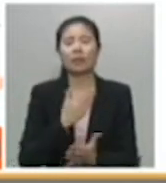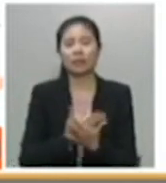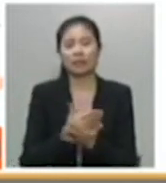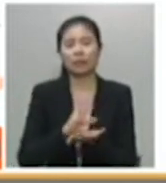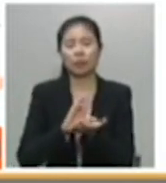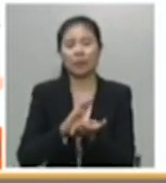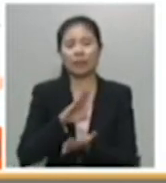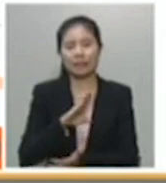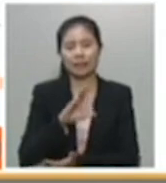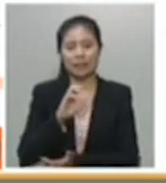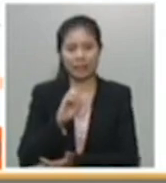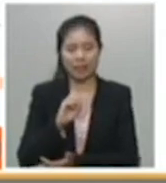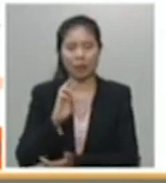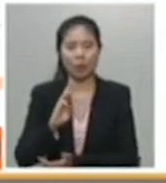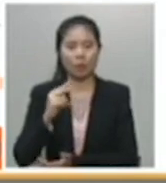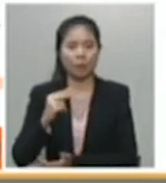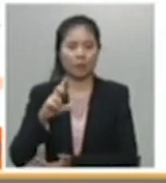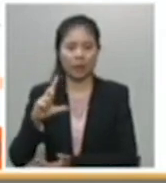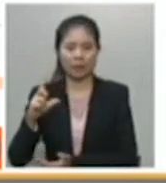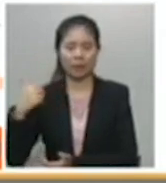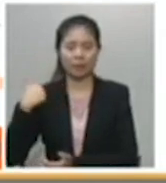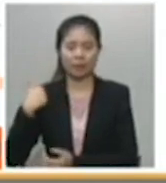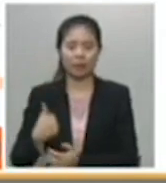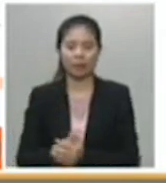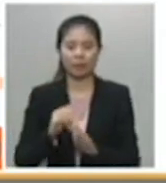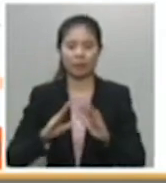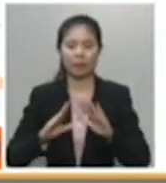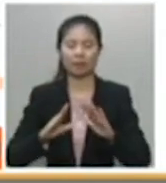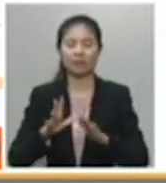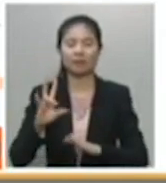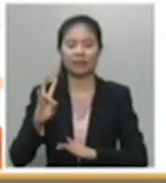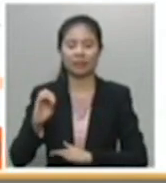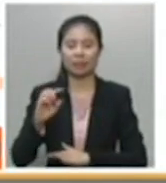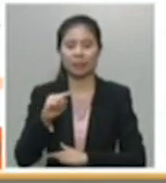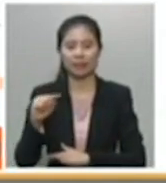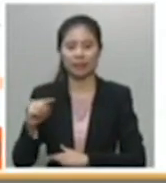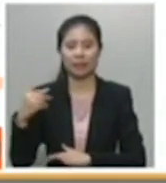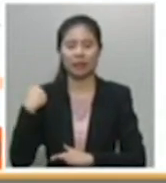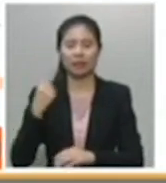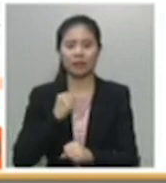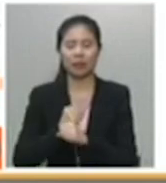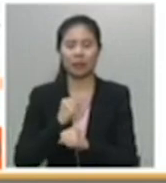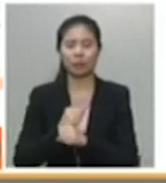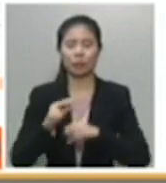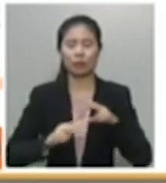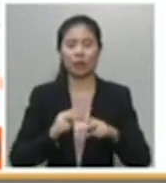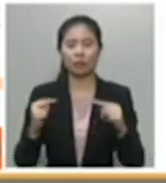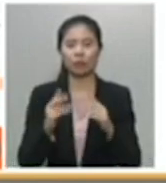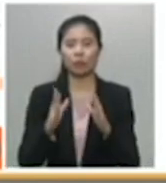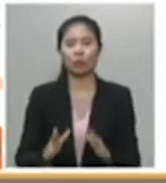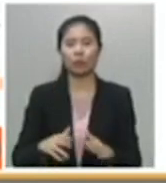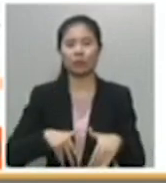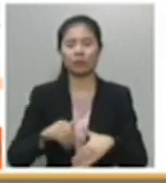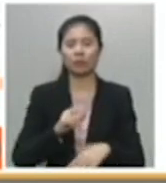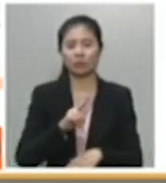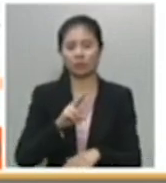นะครับซึ่งจาก 460,000 ล้านบาทเนี่ยประมาณ 70% เป็นการดูแลประชาชนเพียงแค่ประมาณ2ล้